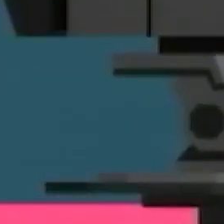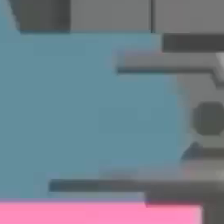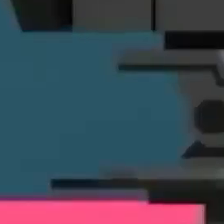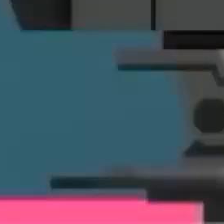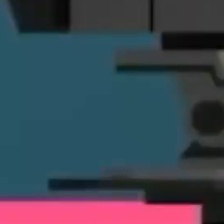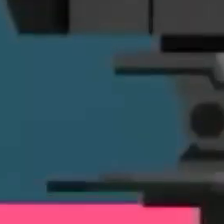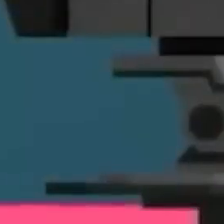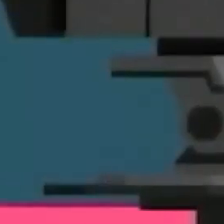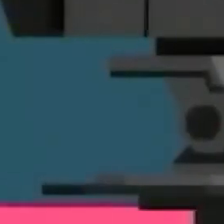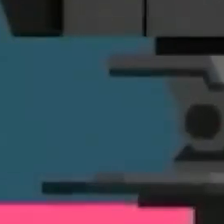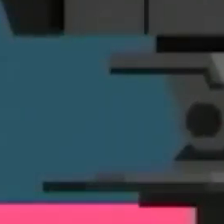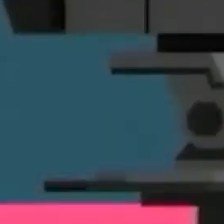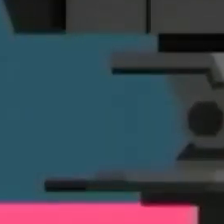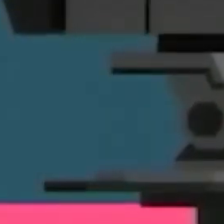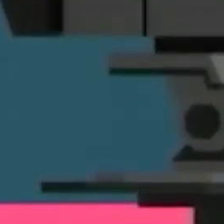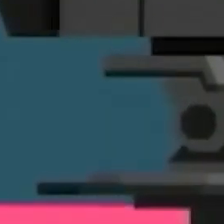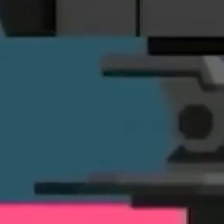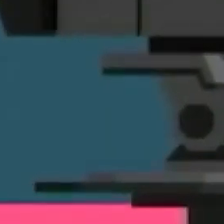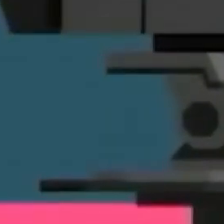الحيوي.